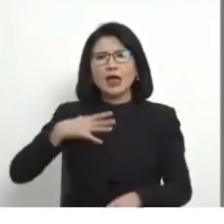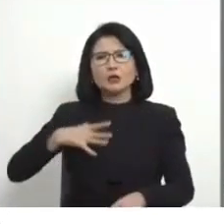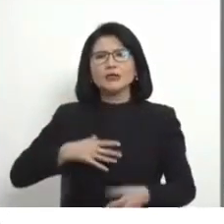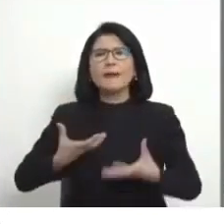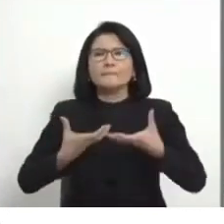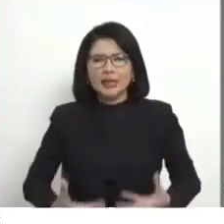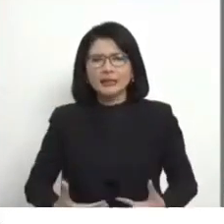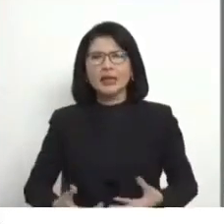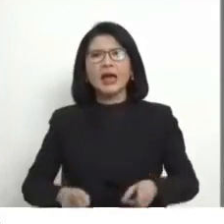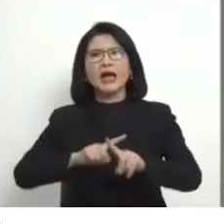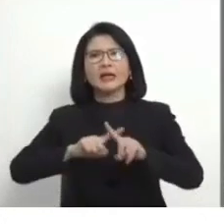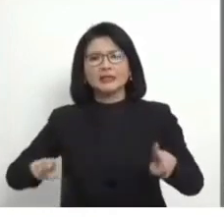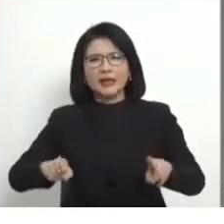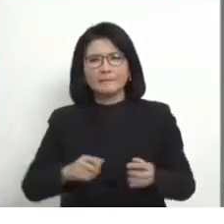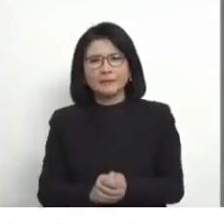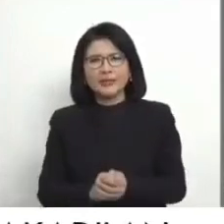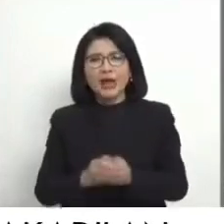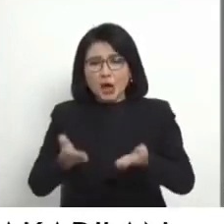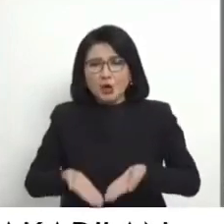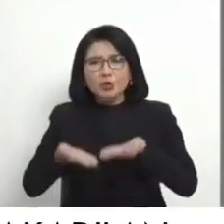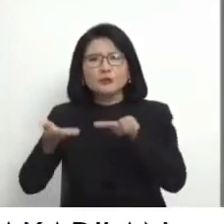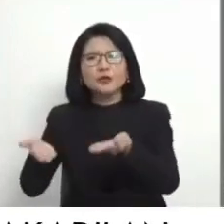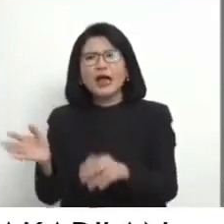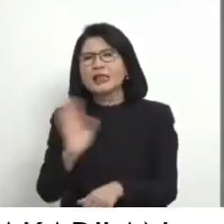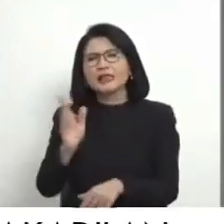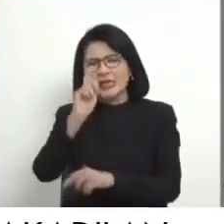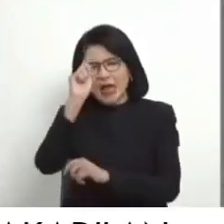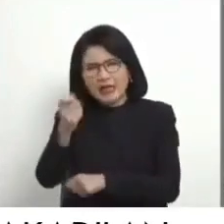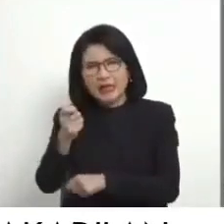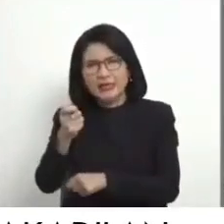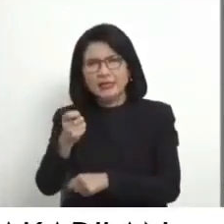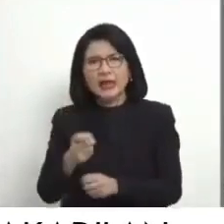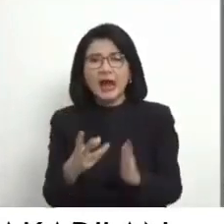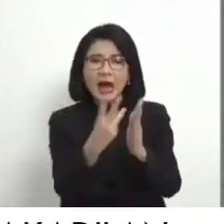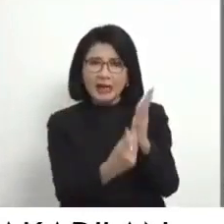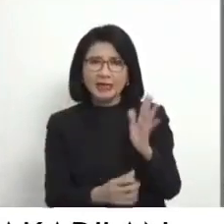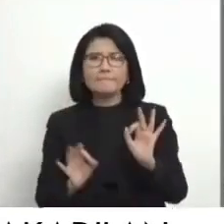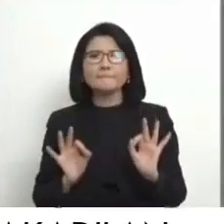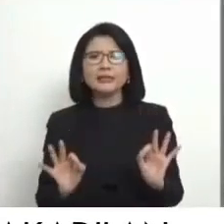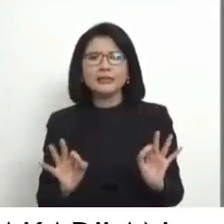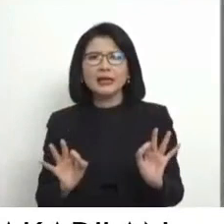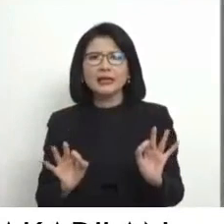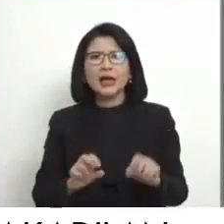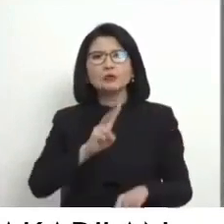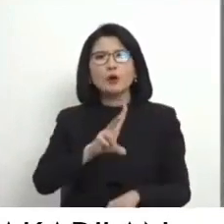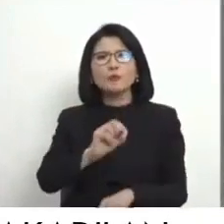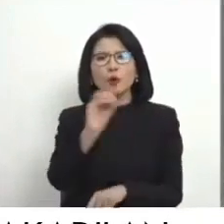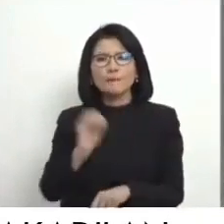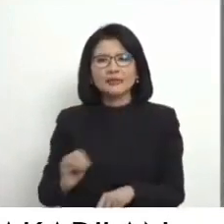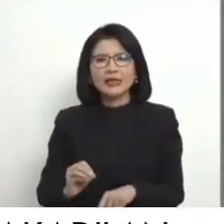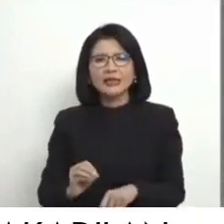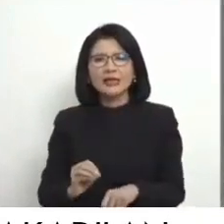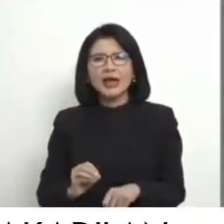pendidikanang ang dihai meskipun anggaran pendidikan mencapai 20%